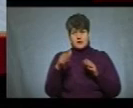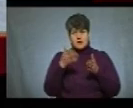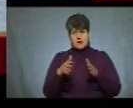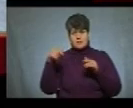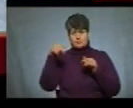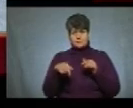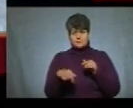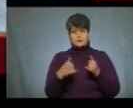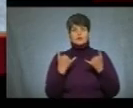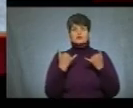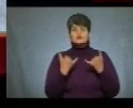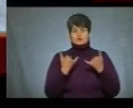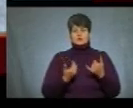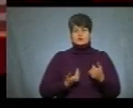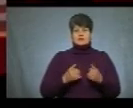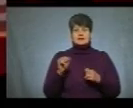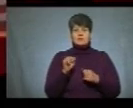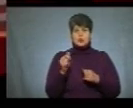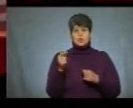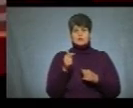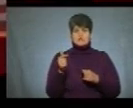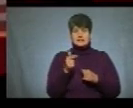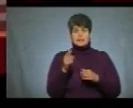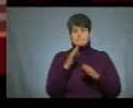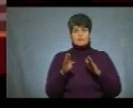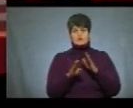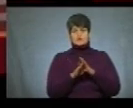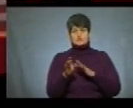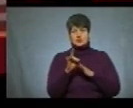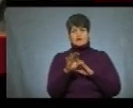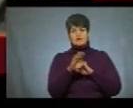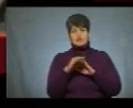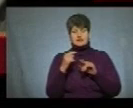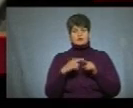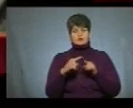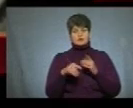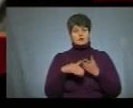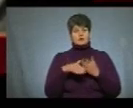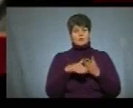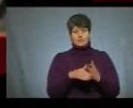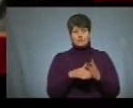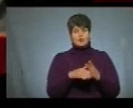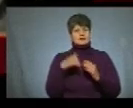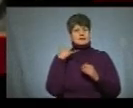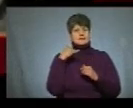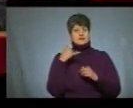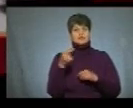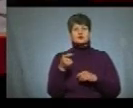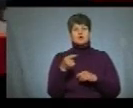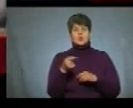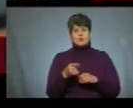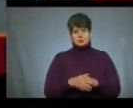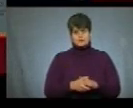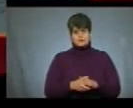Від сьогодні жителі Теребовлянського, Гусятинського і Підволочиського районів викликають швидку за допомогою диспетчерів у Тернополі.